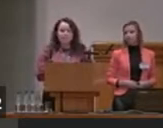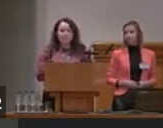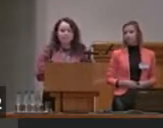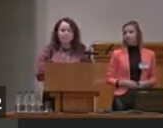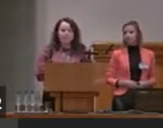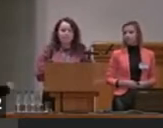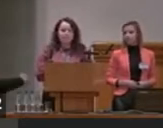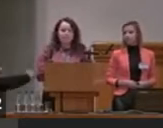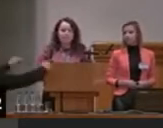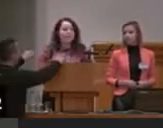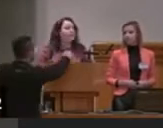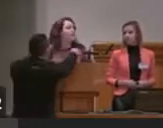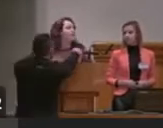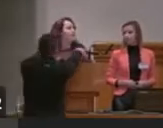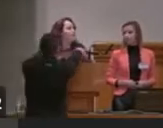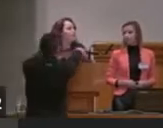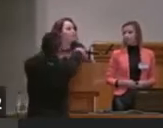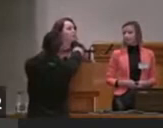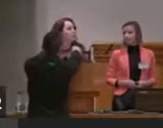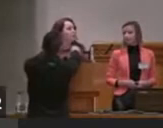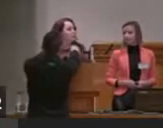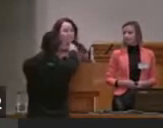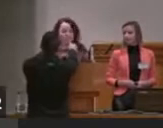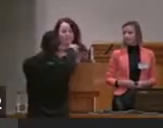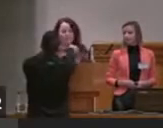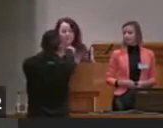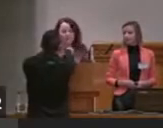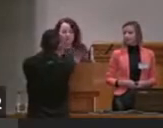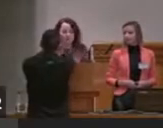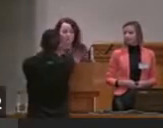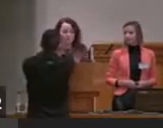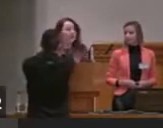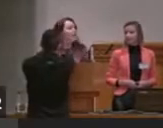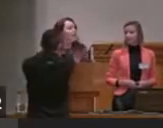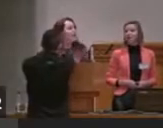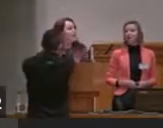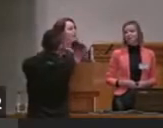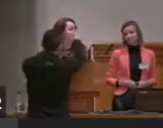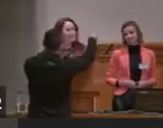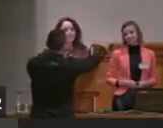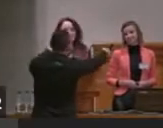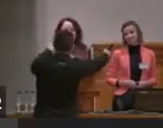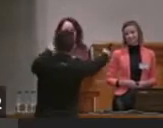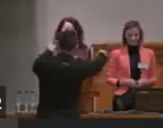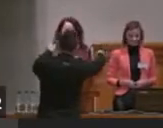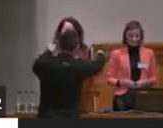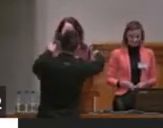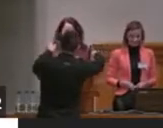10 tysięcy wydawnictw ciągów wydanych po 1800 roku.